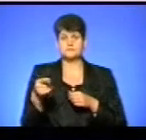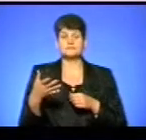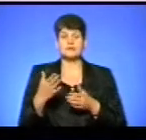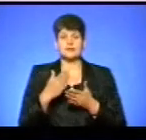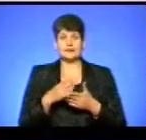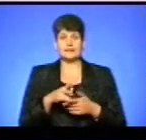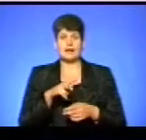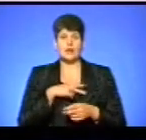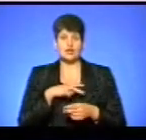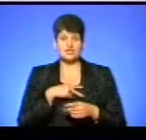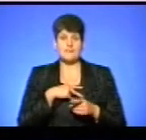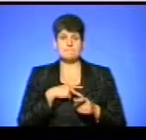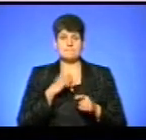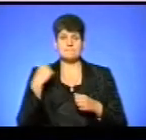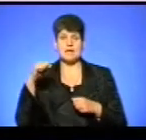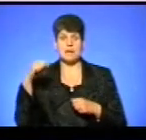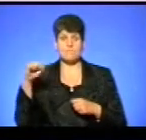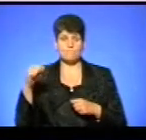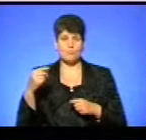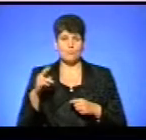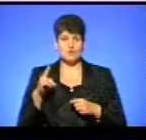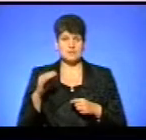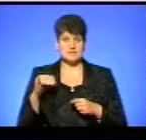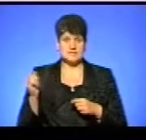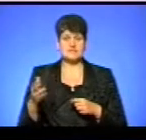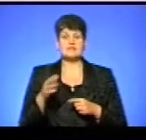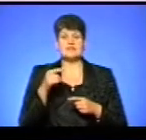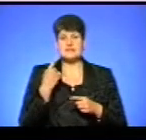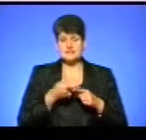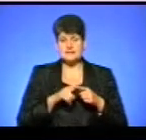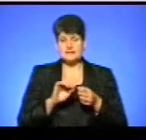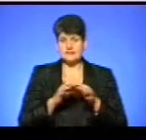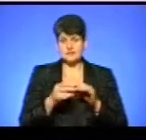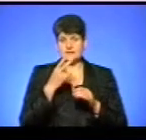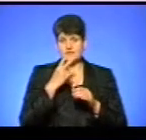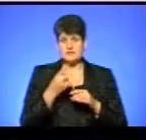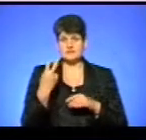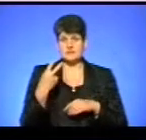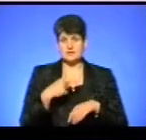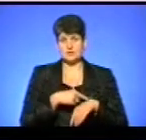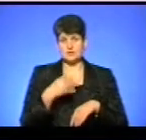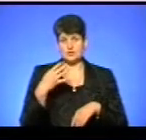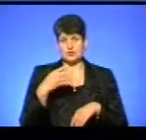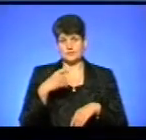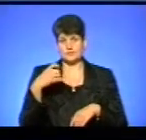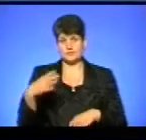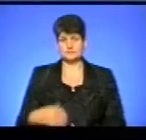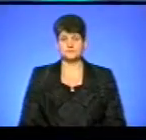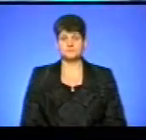відбувається нагородження переможців пленеру «Тернопіль – колиска мого дитинства». Детальніше про це дивіться о 20:40.